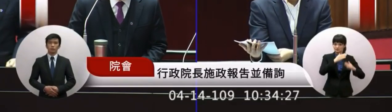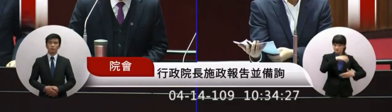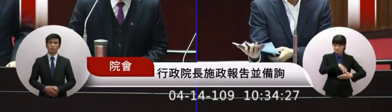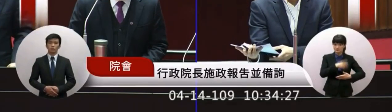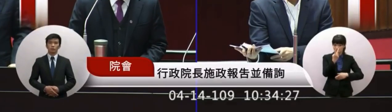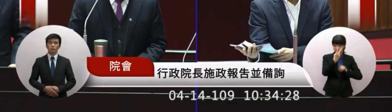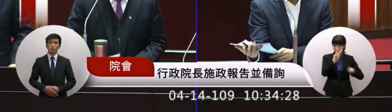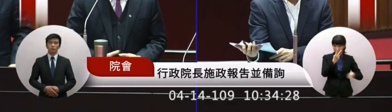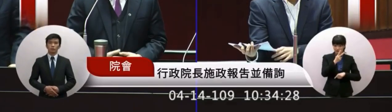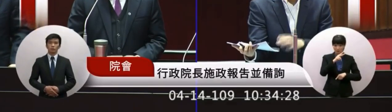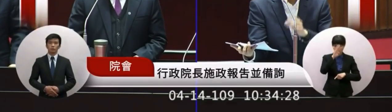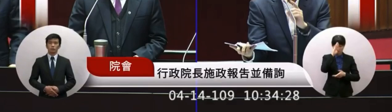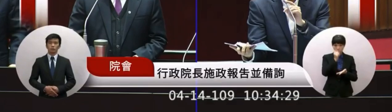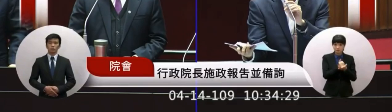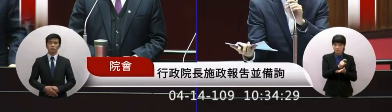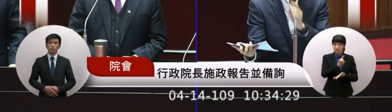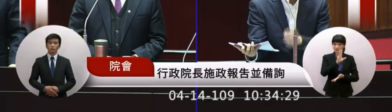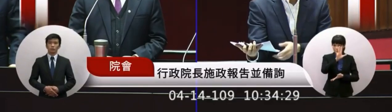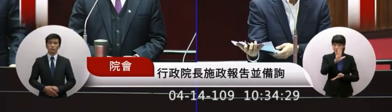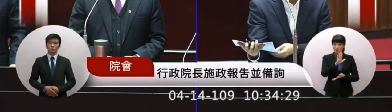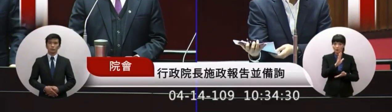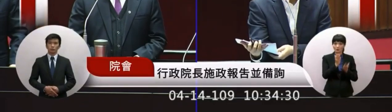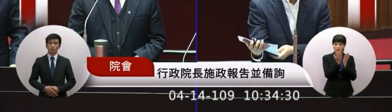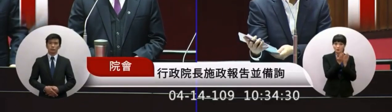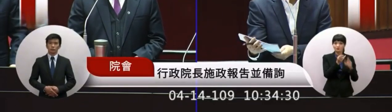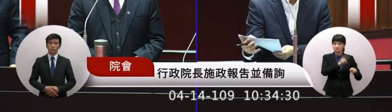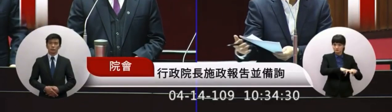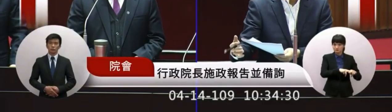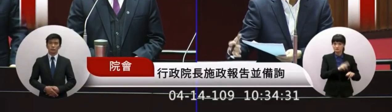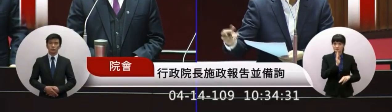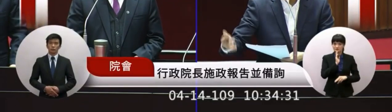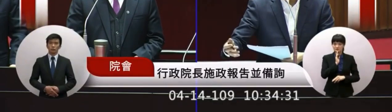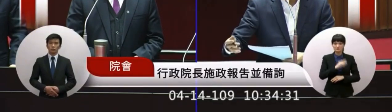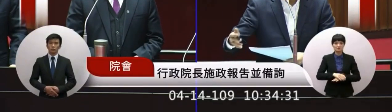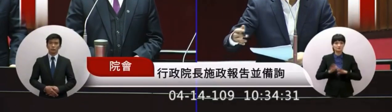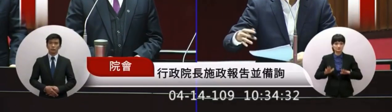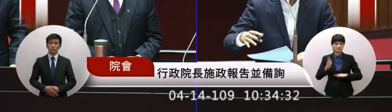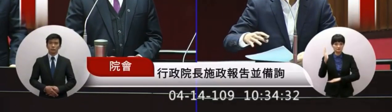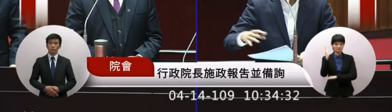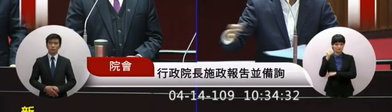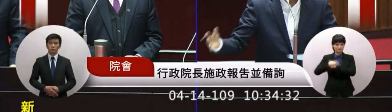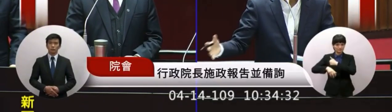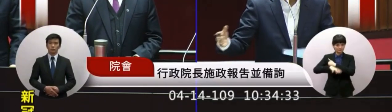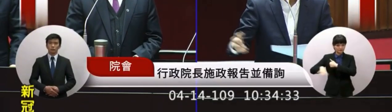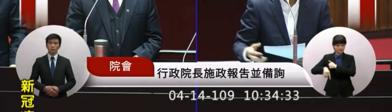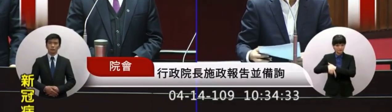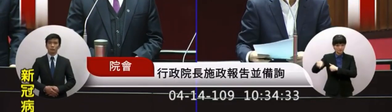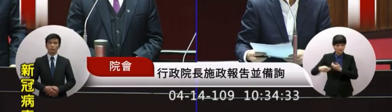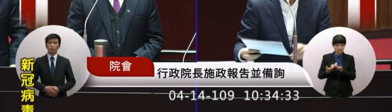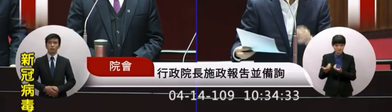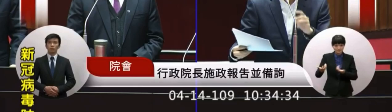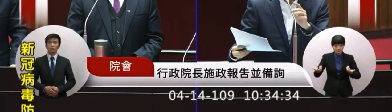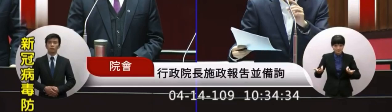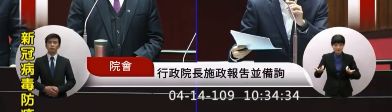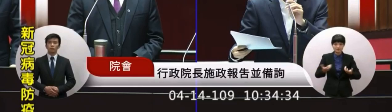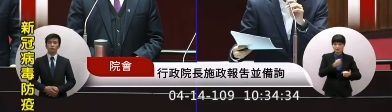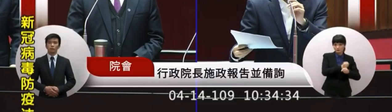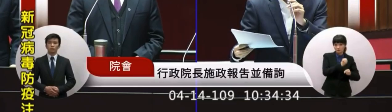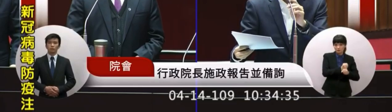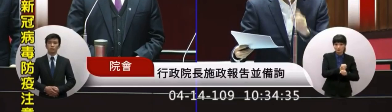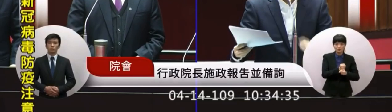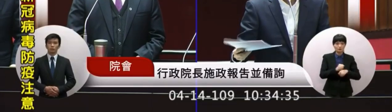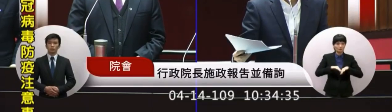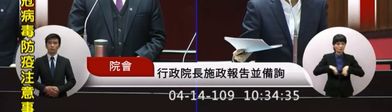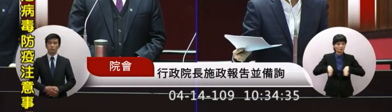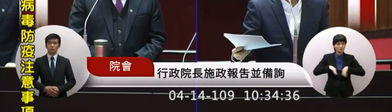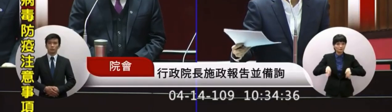就是停课，那现在政府部门已经有居家上班甚至分流工作，可不可以